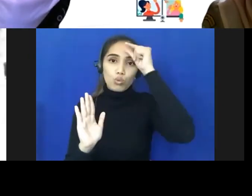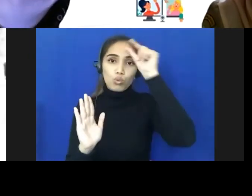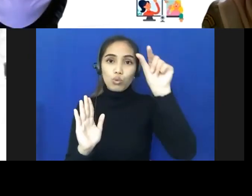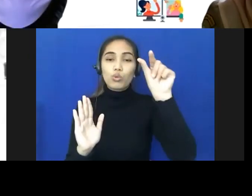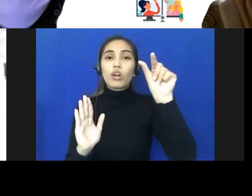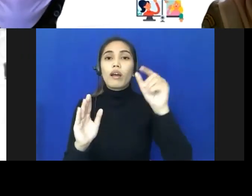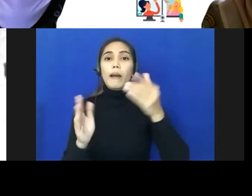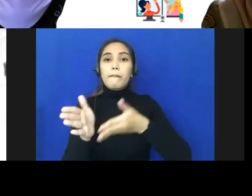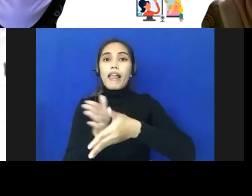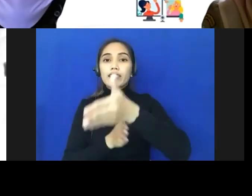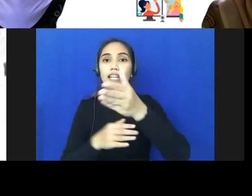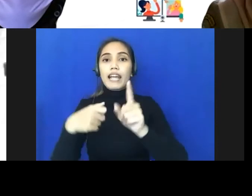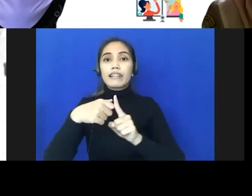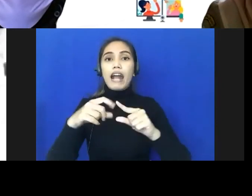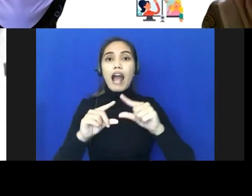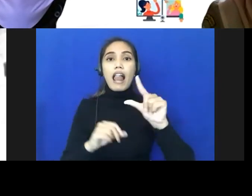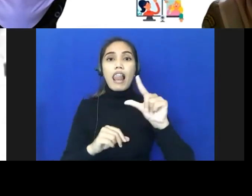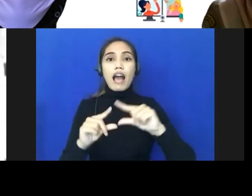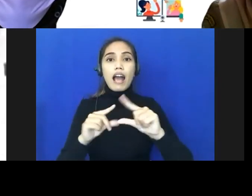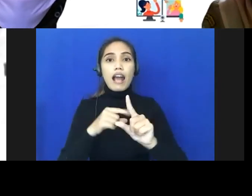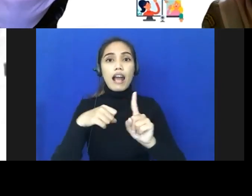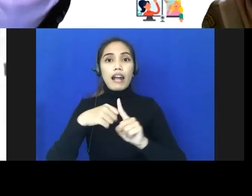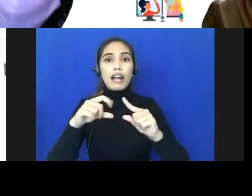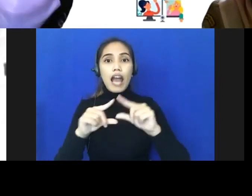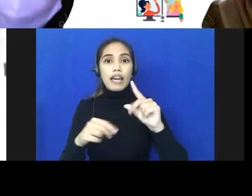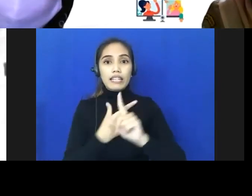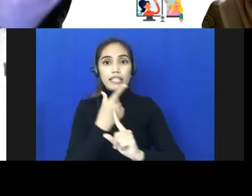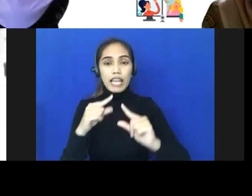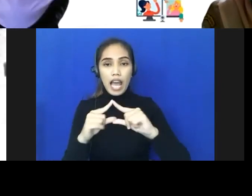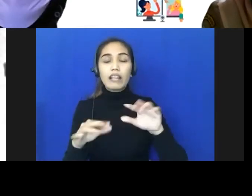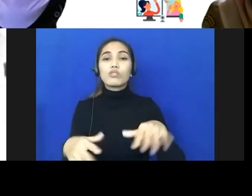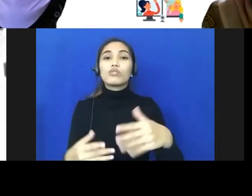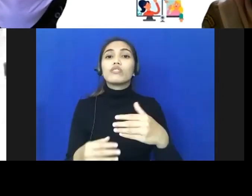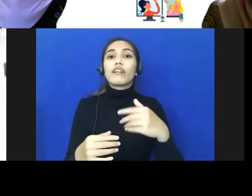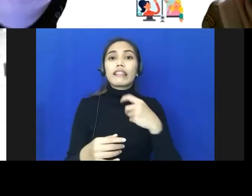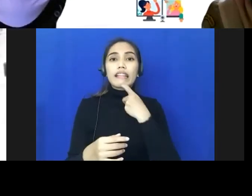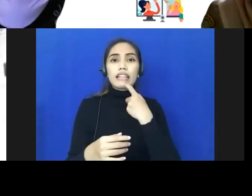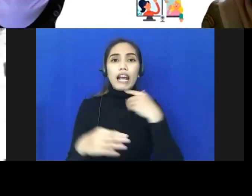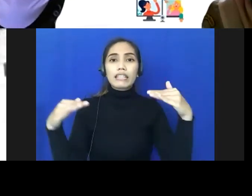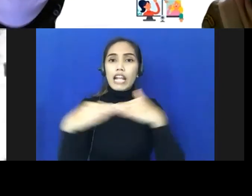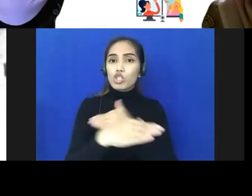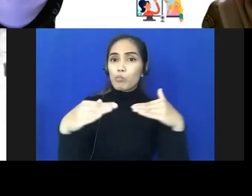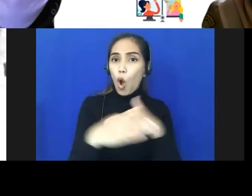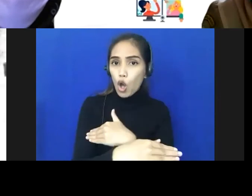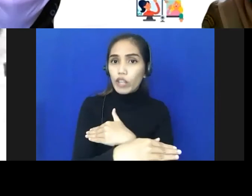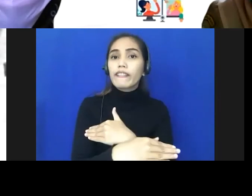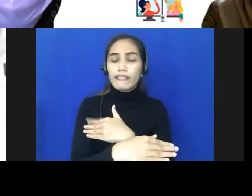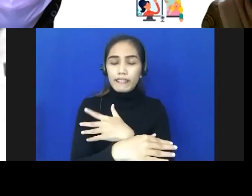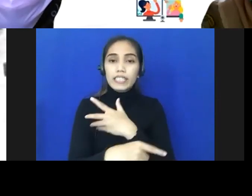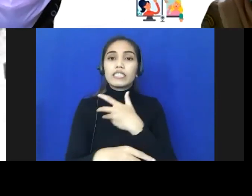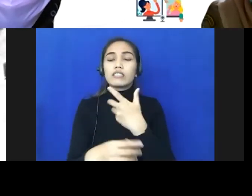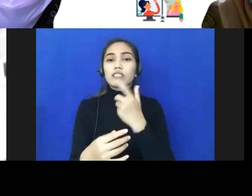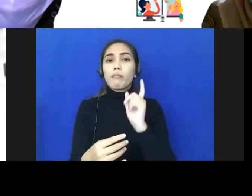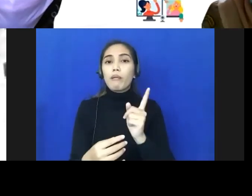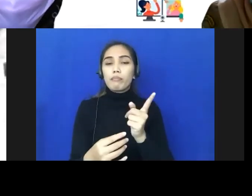Kalakarya. Satu tentang transportnya, karena kita pingin dari satu puskesmas